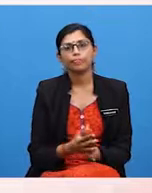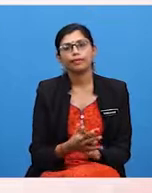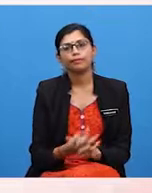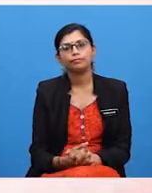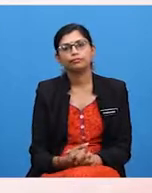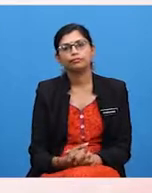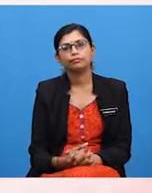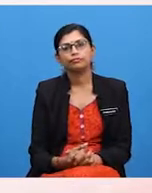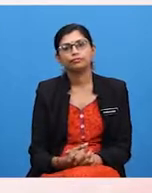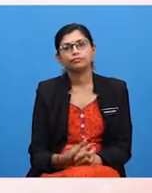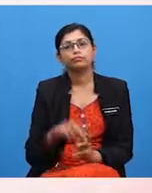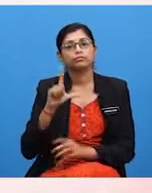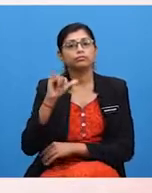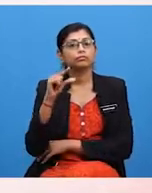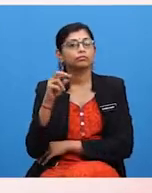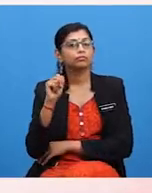Lignin